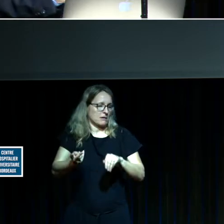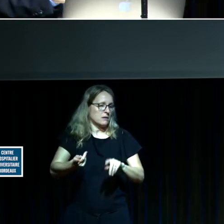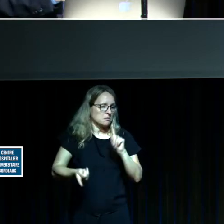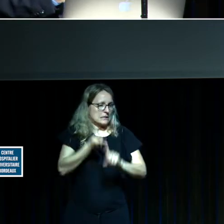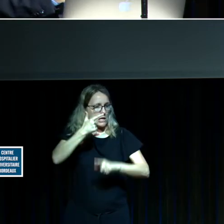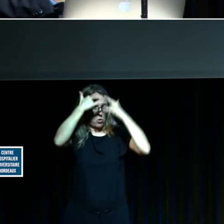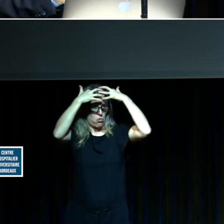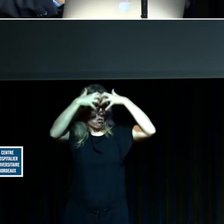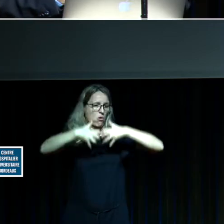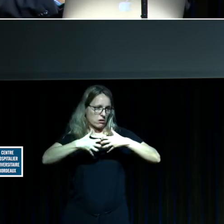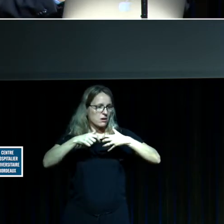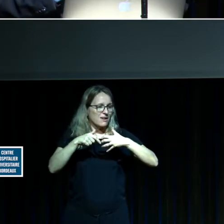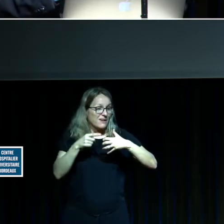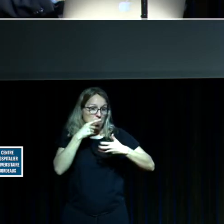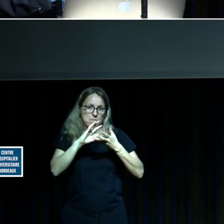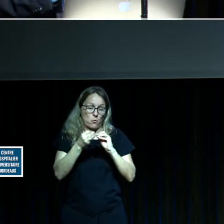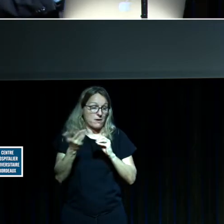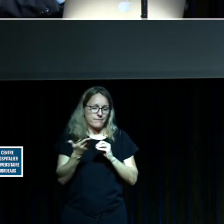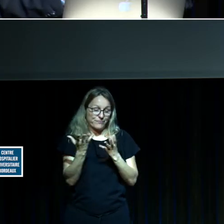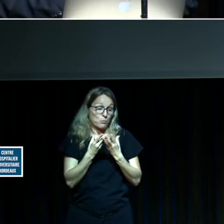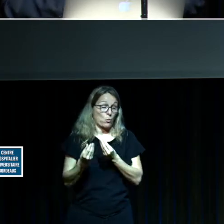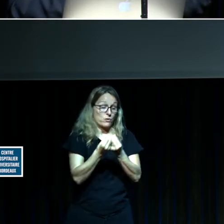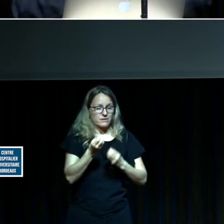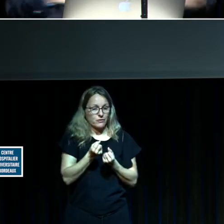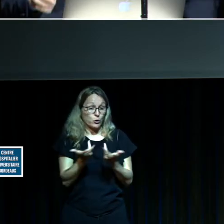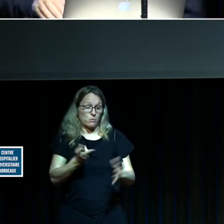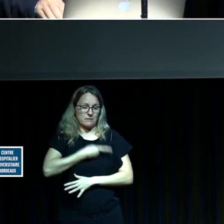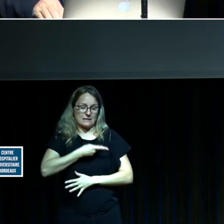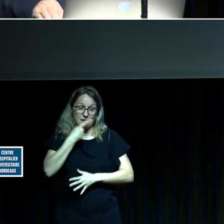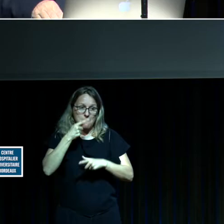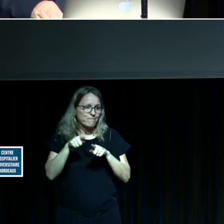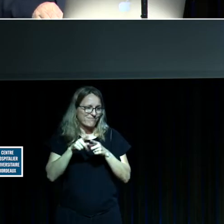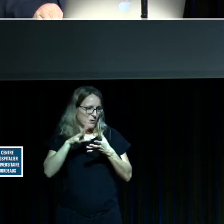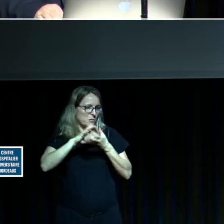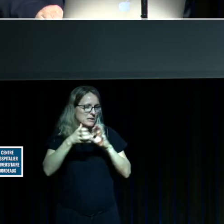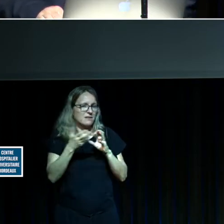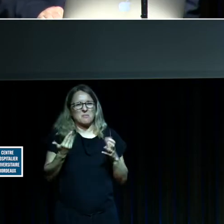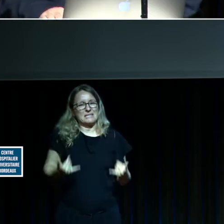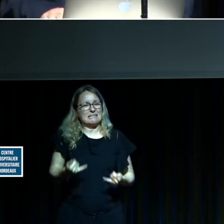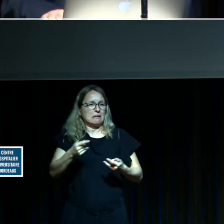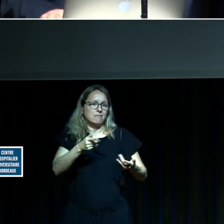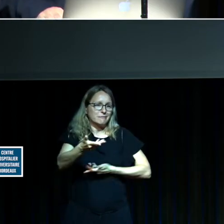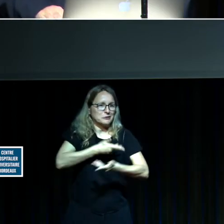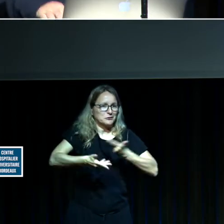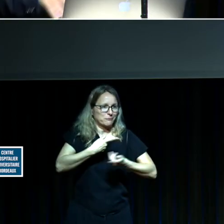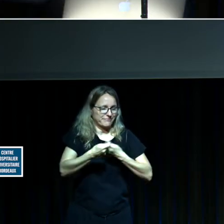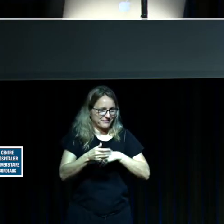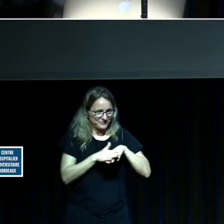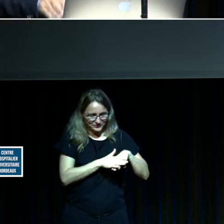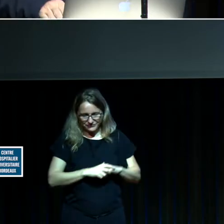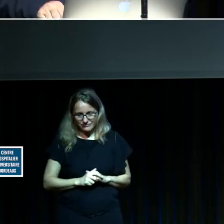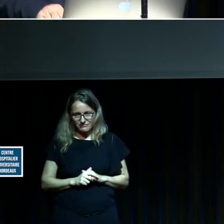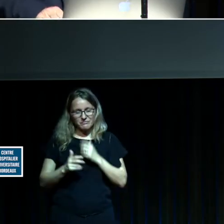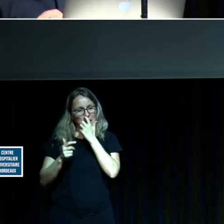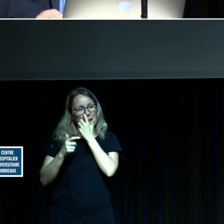actuelle on a quelques difficultés en termes de démographie et de nombre de médecins neurologues, mais c'est pas le lieu de discuter de ça. Donc voilà